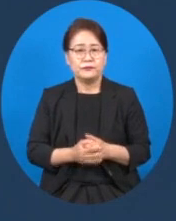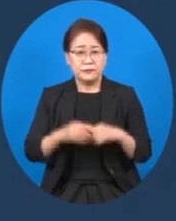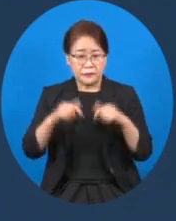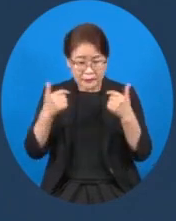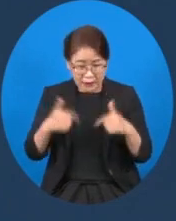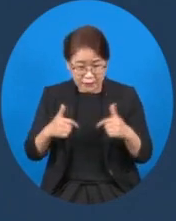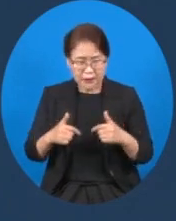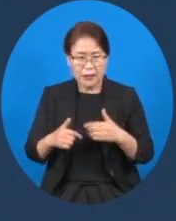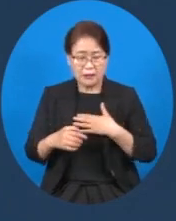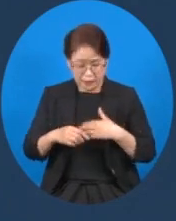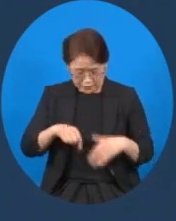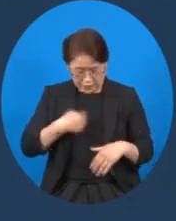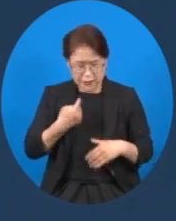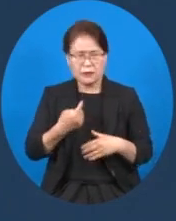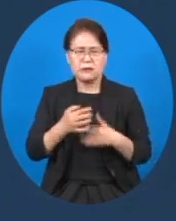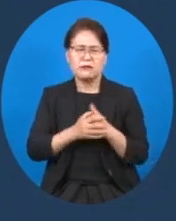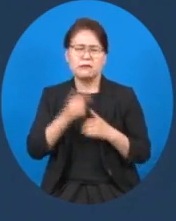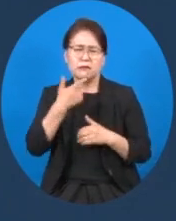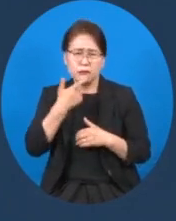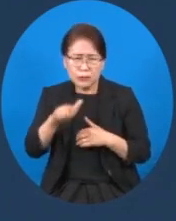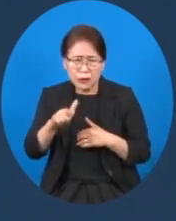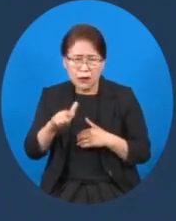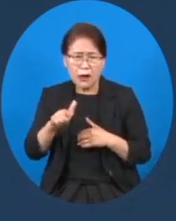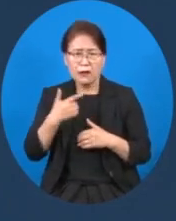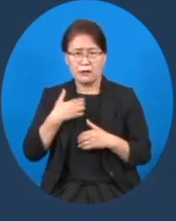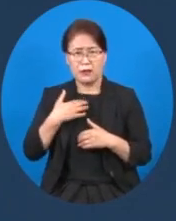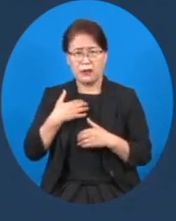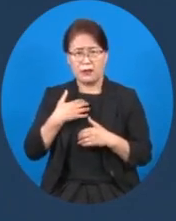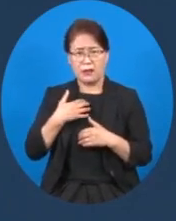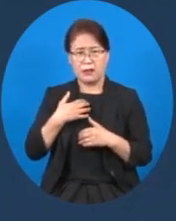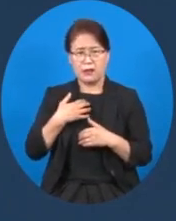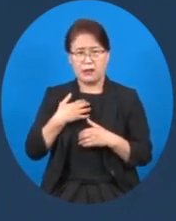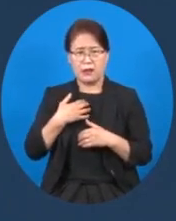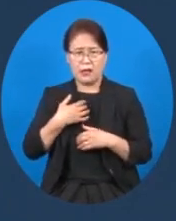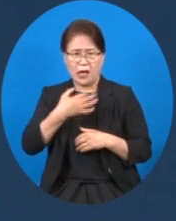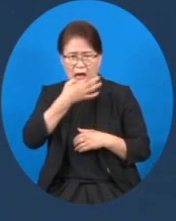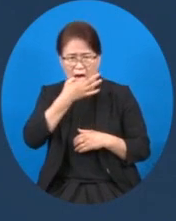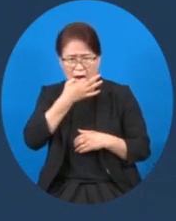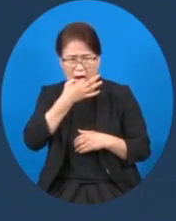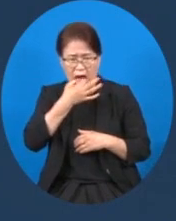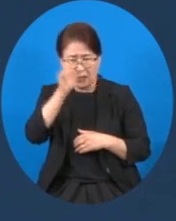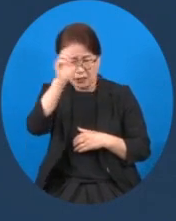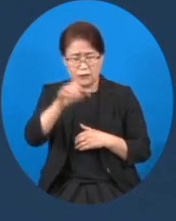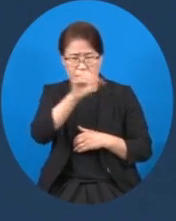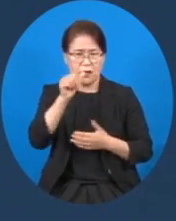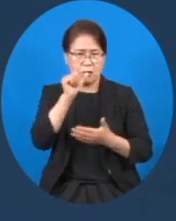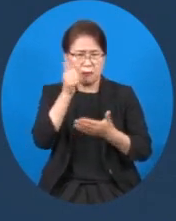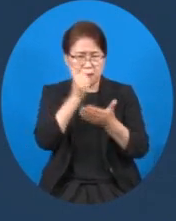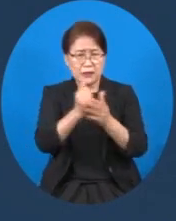날마다 내 자신을 부인하고 내 정과 욕심을 십자가에 못 박지 않으면